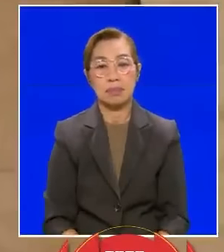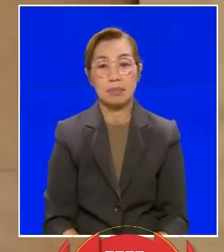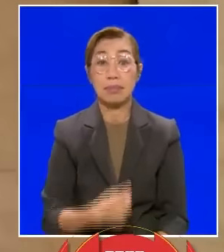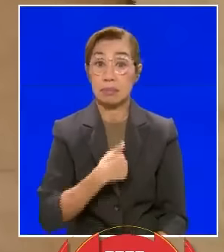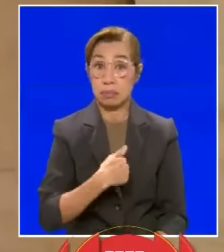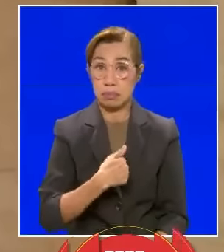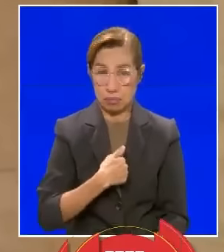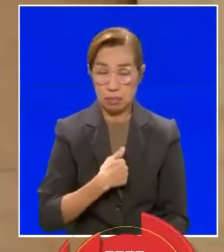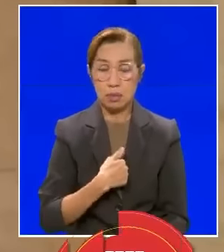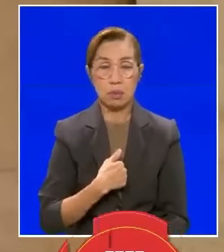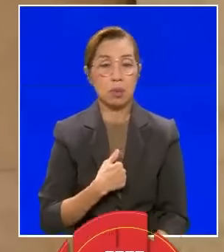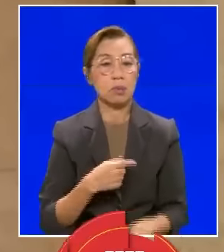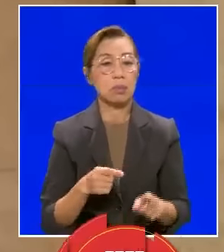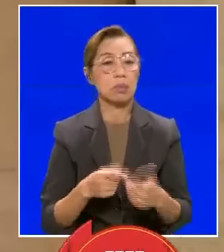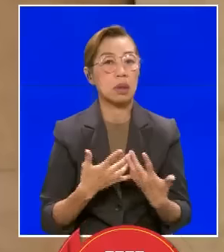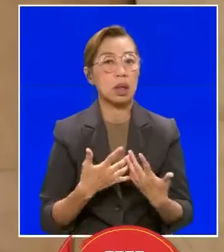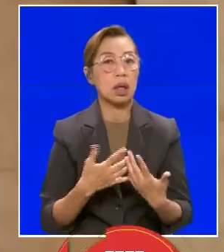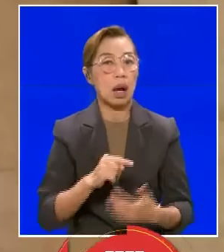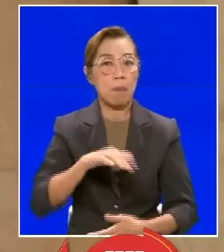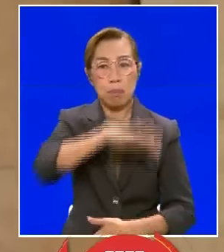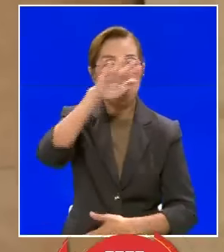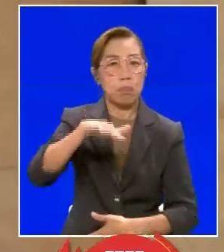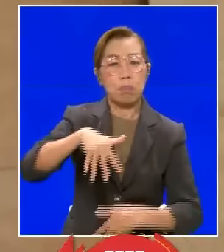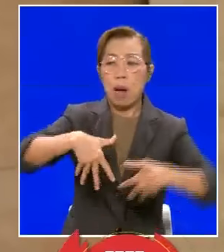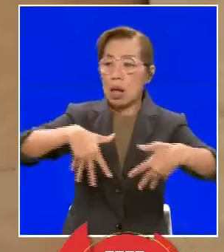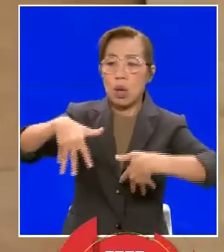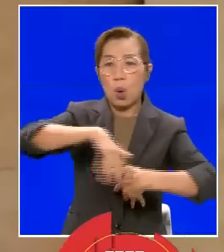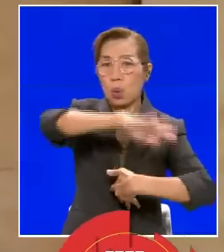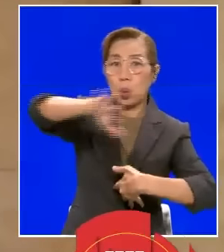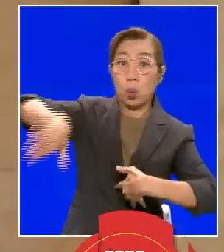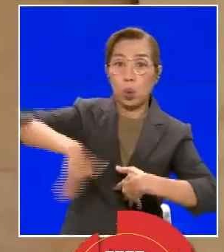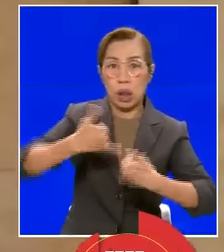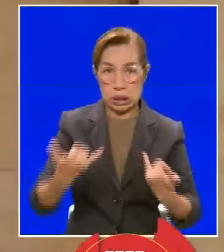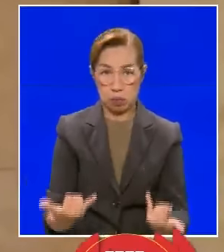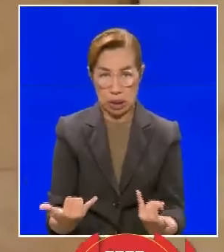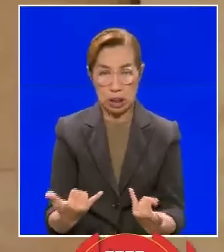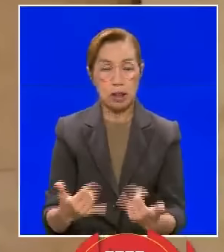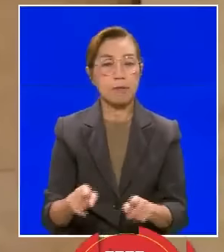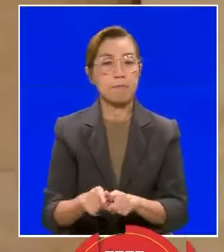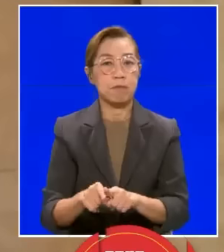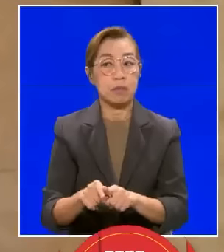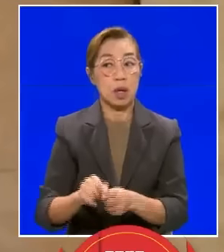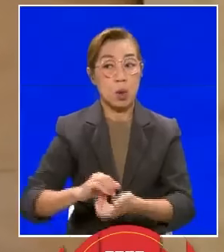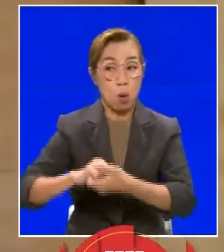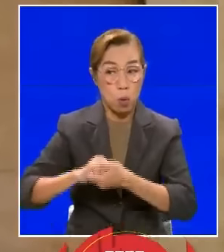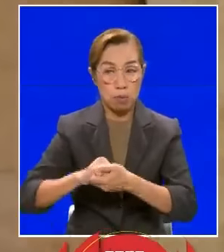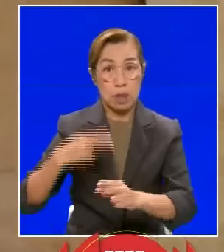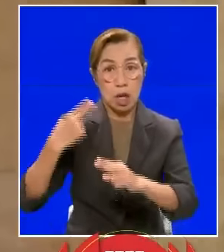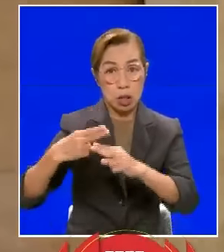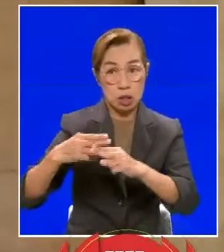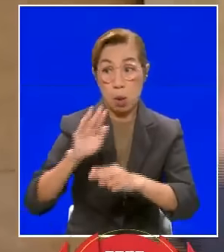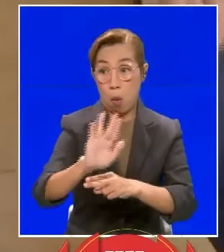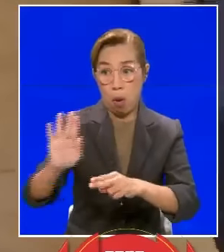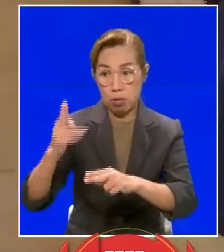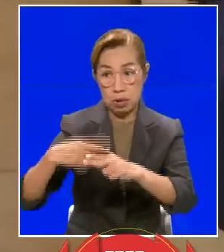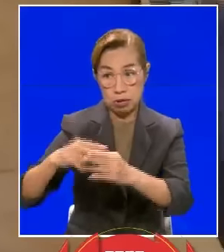ผมเองพร้อมกับพี่น้องประชาชนนะครับวันนี้เราจะมีการร่วมกันรวบรวมรายชื่อโ